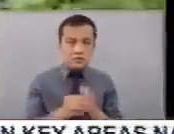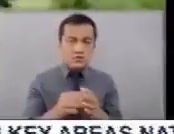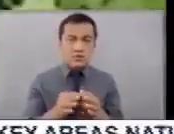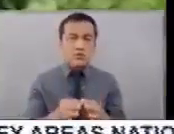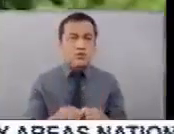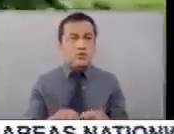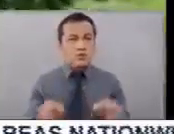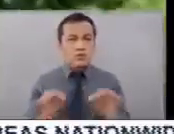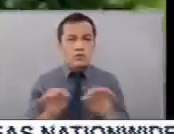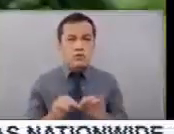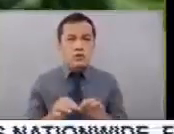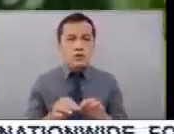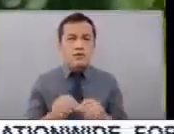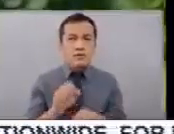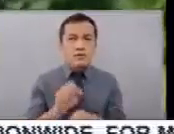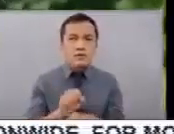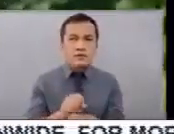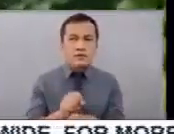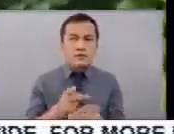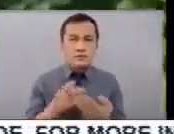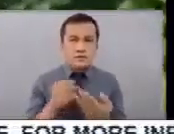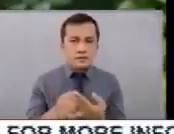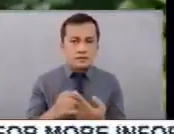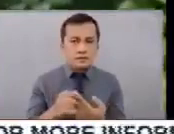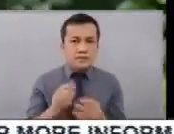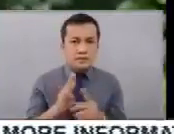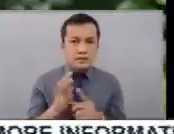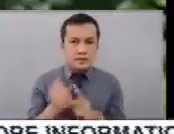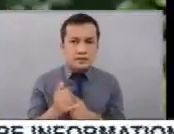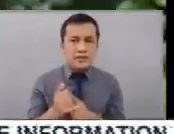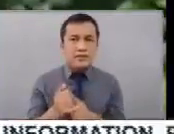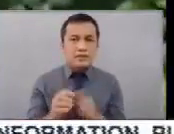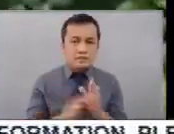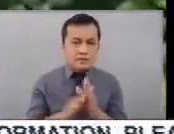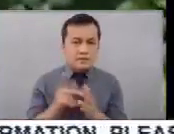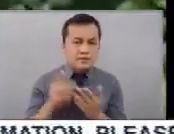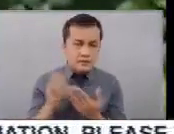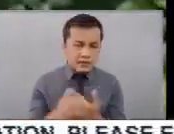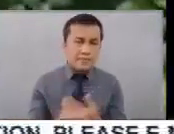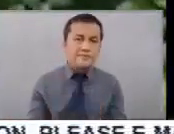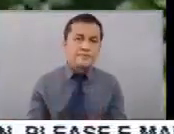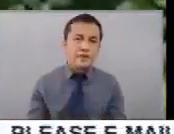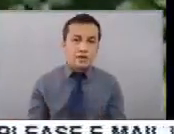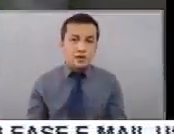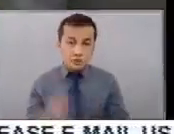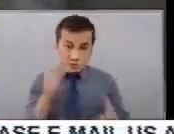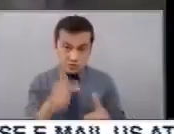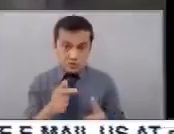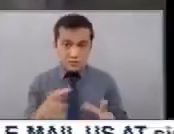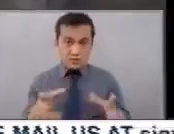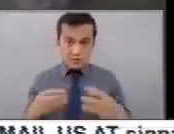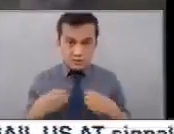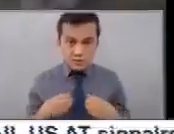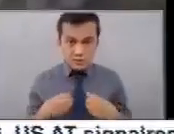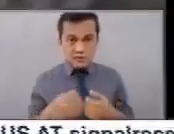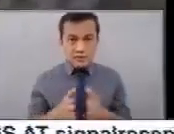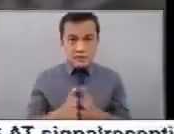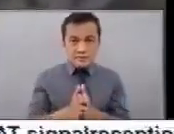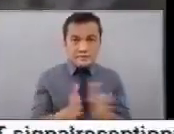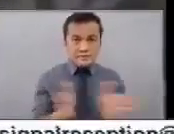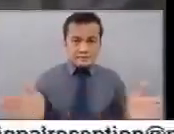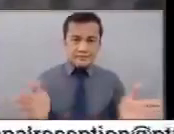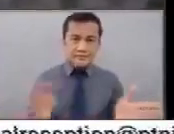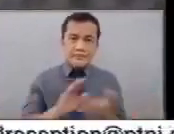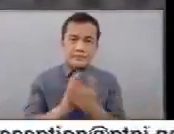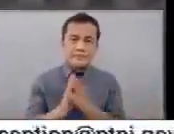lalo't may localized thunderstorms. Kaugnay nito, ipinagbawal muna sa publiko ang pagpunta sa Tinubdan Falls. Ang nagpaalala rin